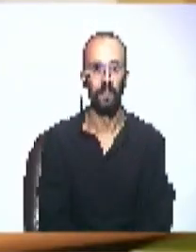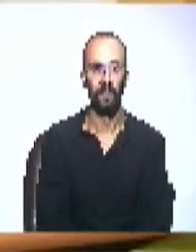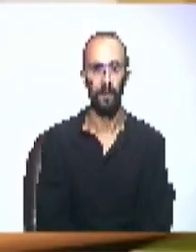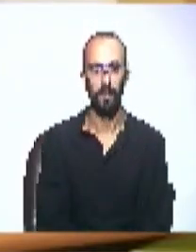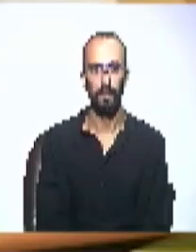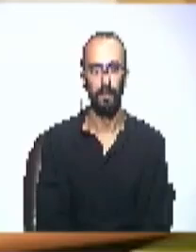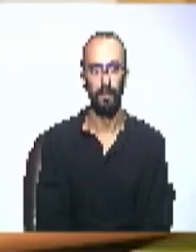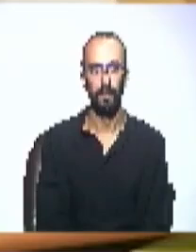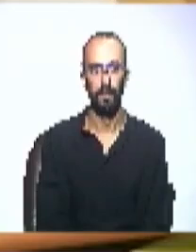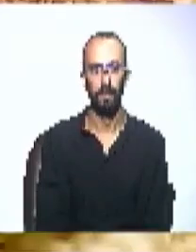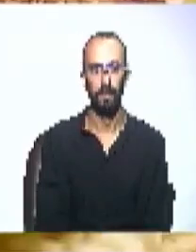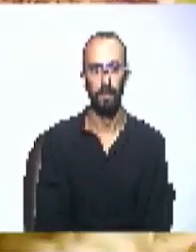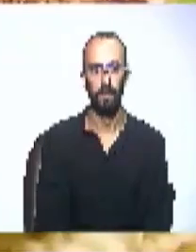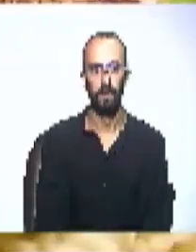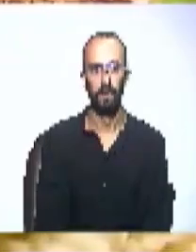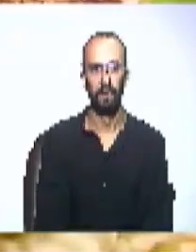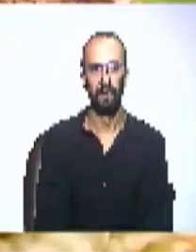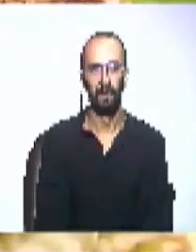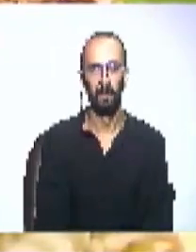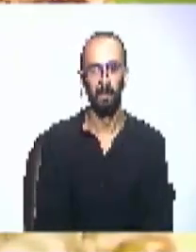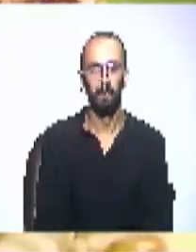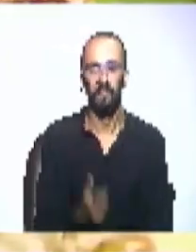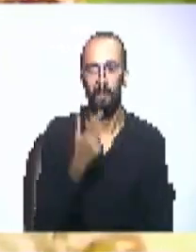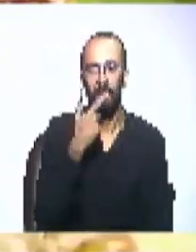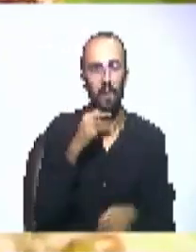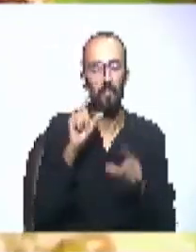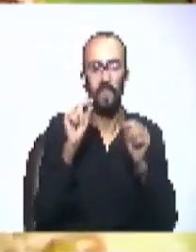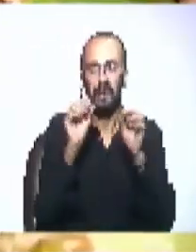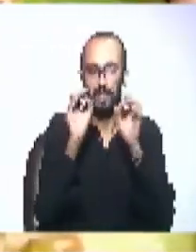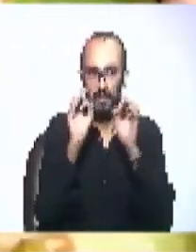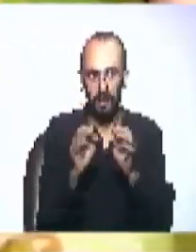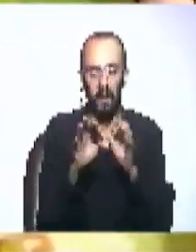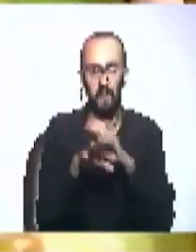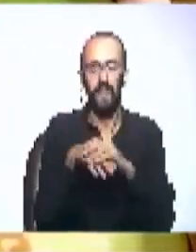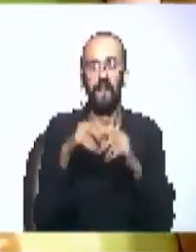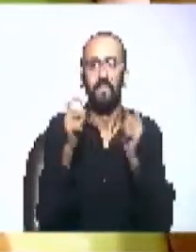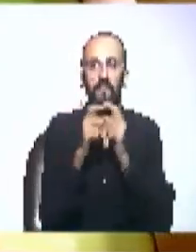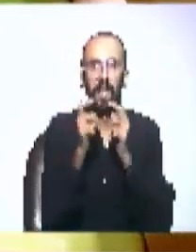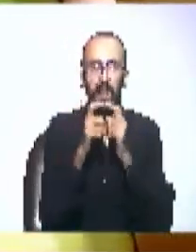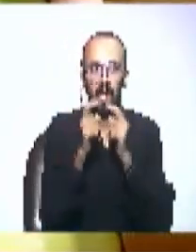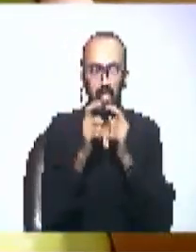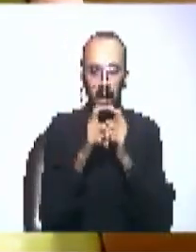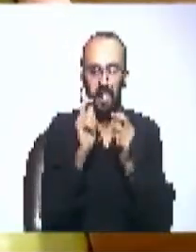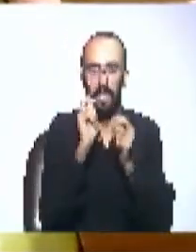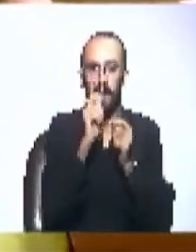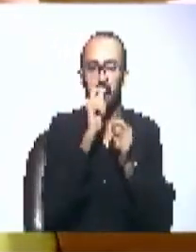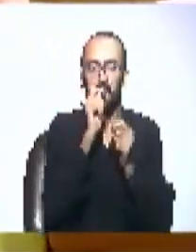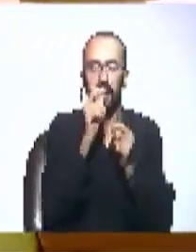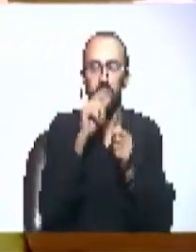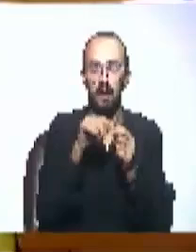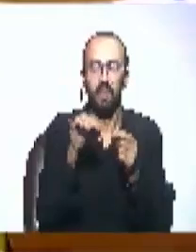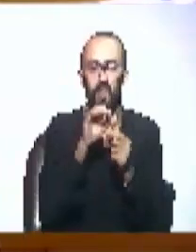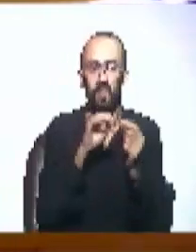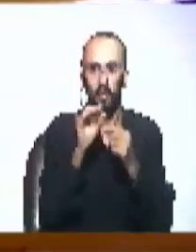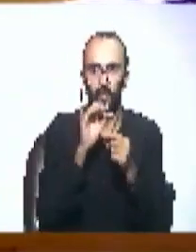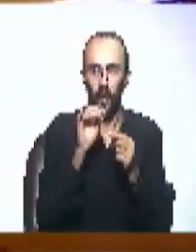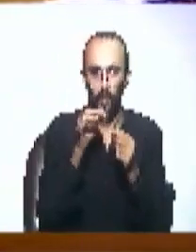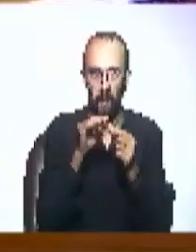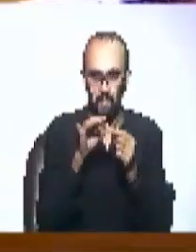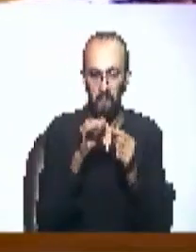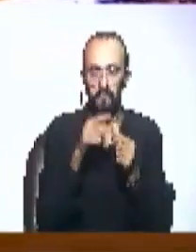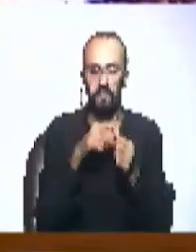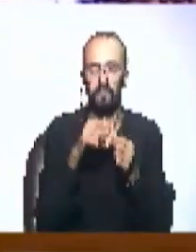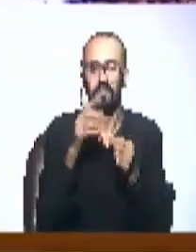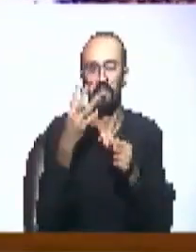همبرجر الفراخ رائع جدا، طعمه مميز جدا. عملنا الفراخ قلنا قطعة اللحمة عليها فص توم، يبقى احنا عملنا